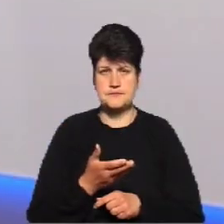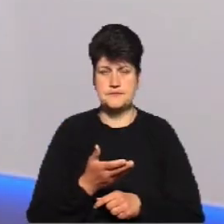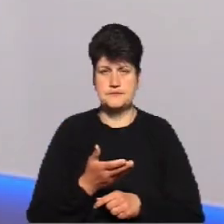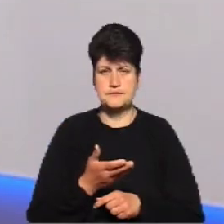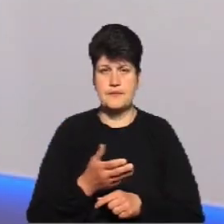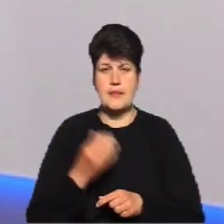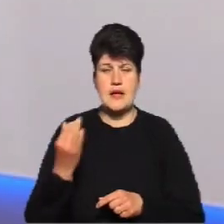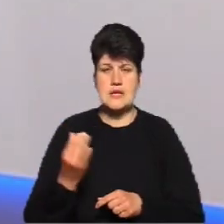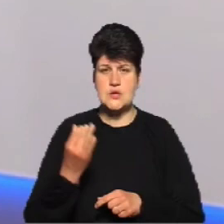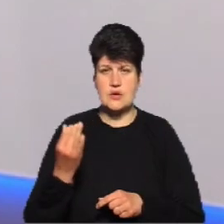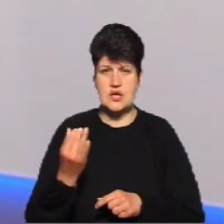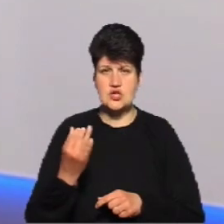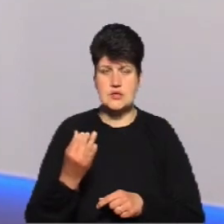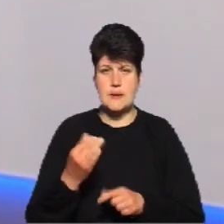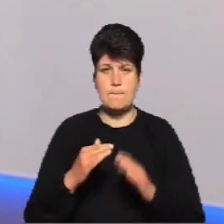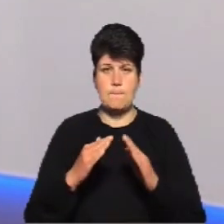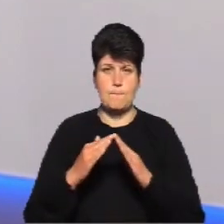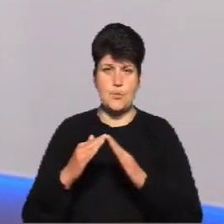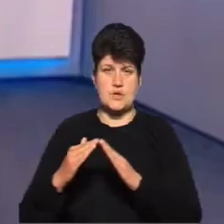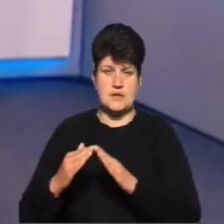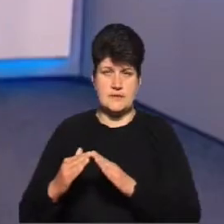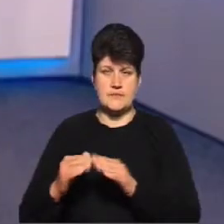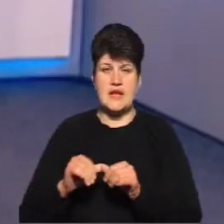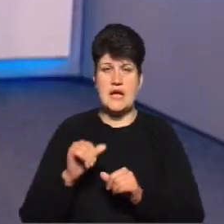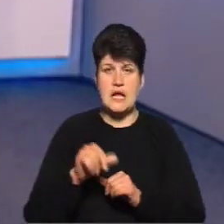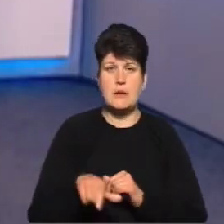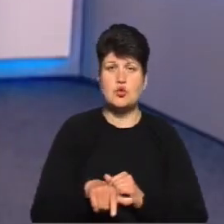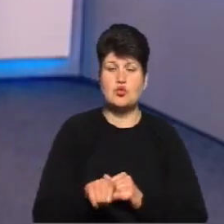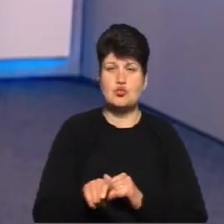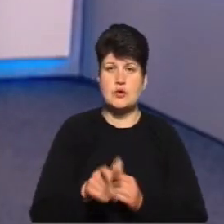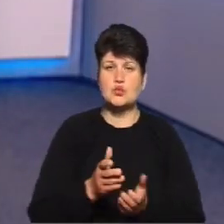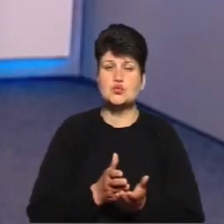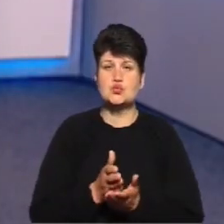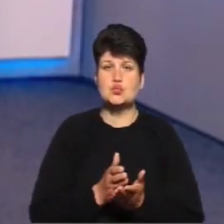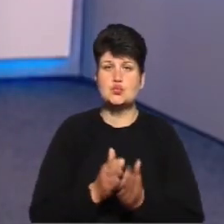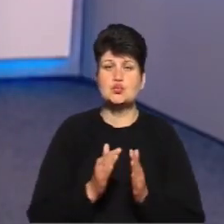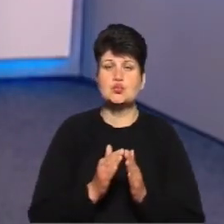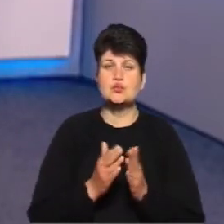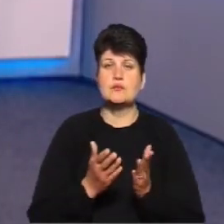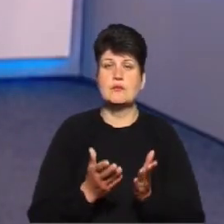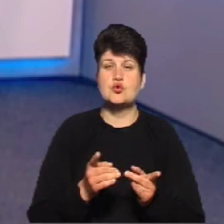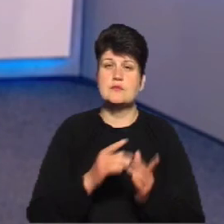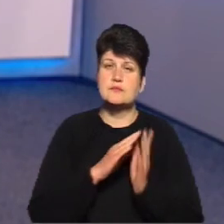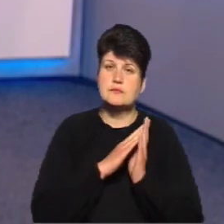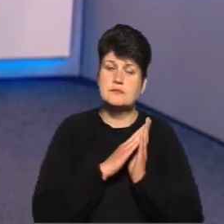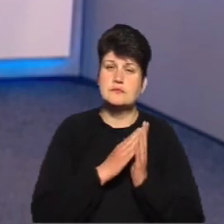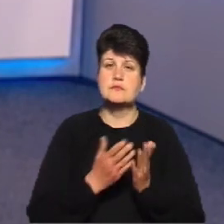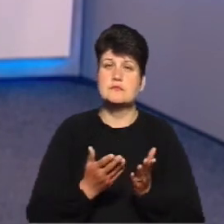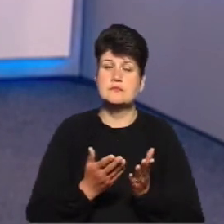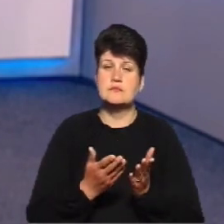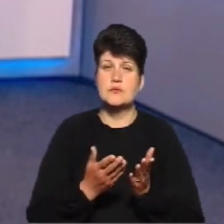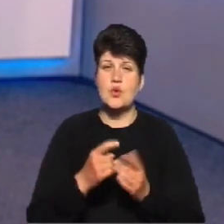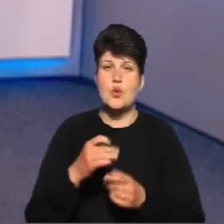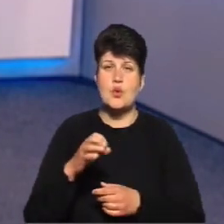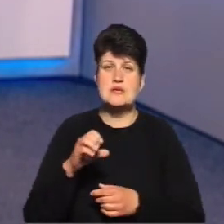історичні будівлі. Окрім доріг, можливо, там інфраструктура, будівлі просто, щоб десь проночувати, можливо, хостел, якісь от щось